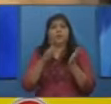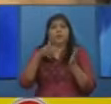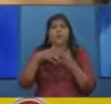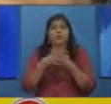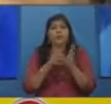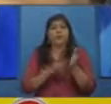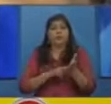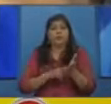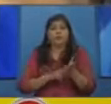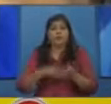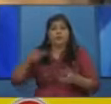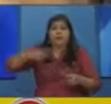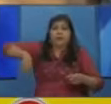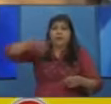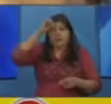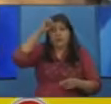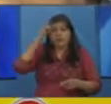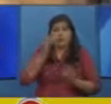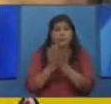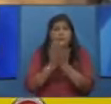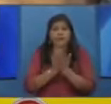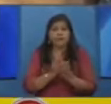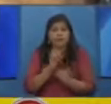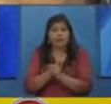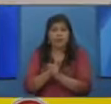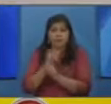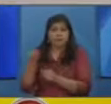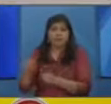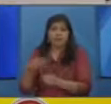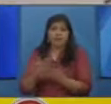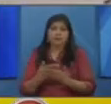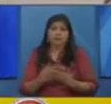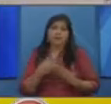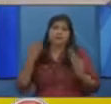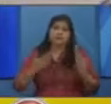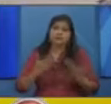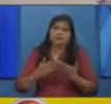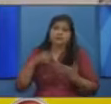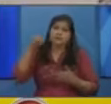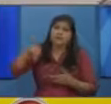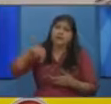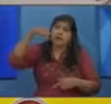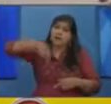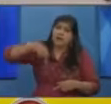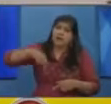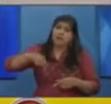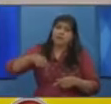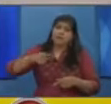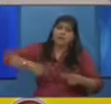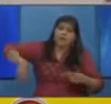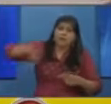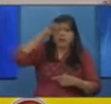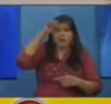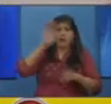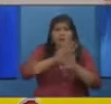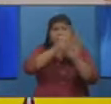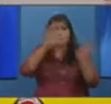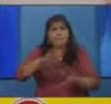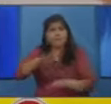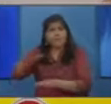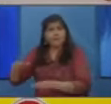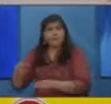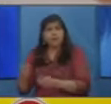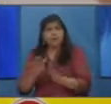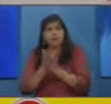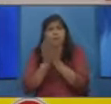देश को पढ़ाने में महत्वपूर्ण भूमिका निभा रहा है। आज देश भर में बच्चे अपना